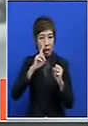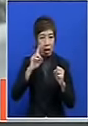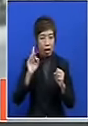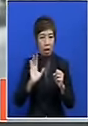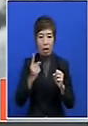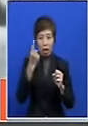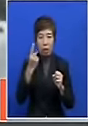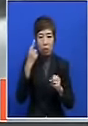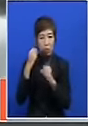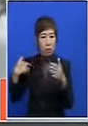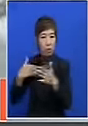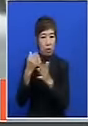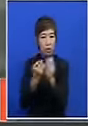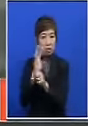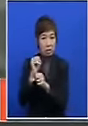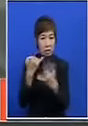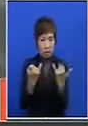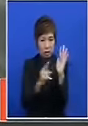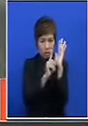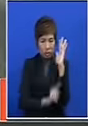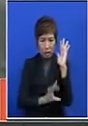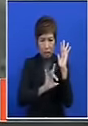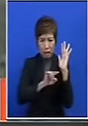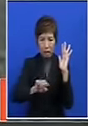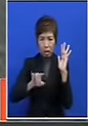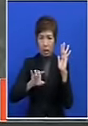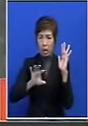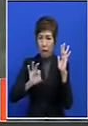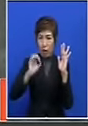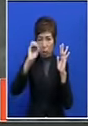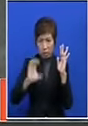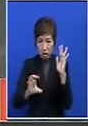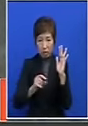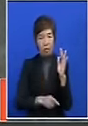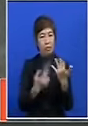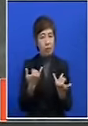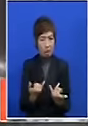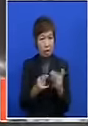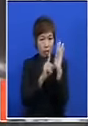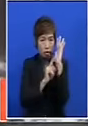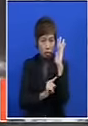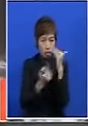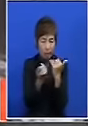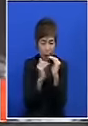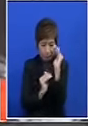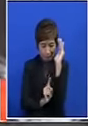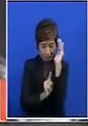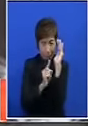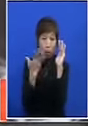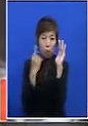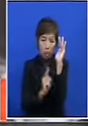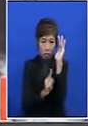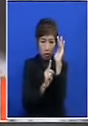การณ์ในรอบ40ปีนะครับอุณหภูมิอยู่ที่ 8-9 องศาเซลเซียสขณะที่อุณหภูมินั้นนะครับก็อุ่นขึ้นมาเล็กน้อยเมื่อว